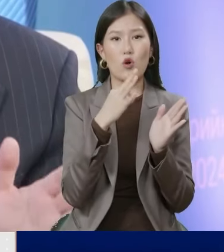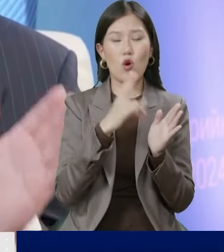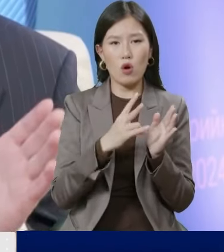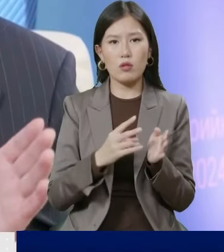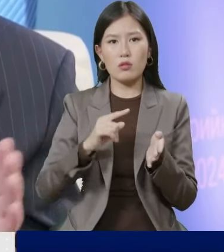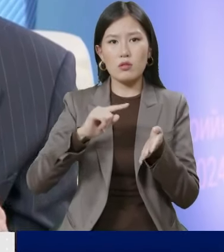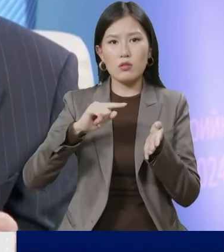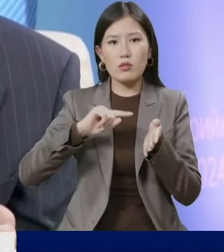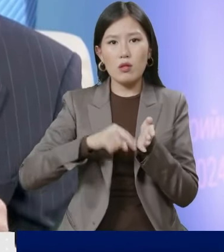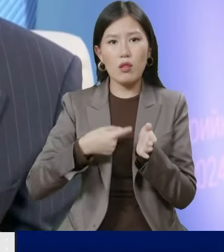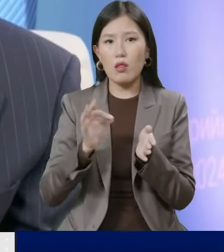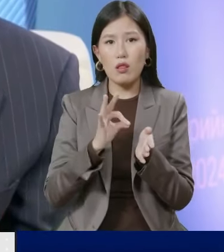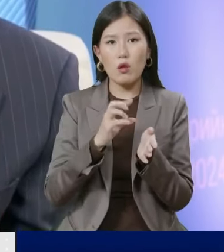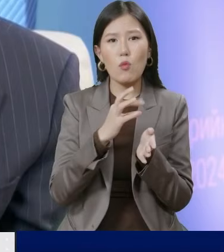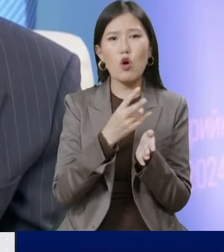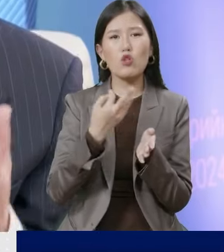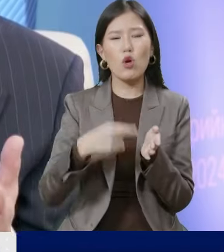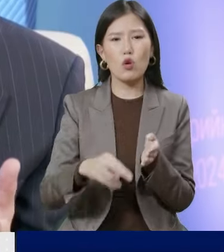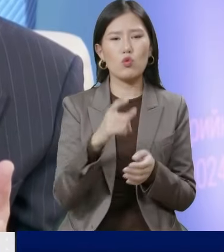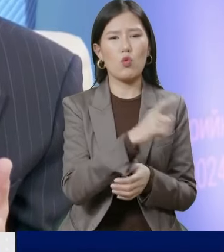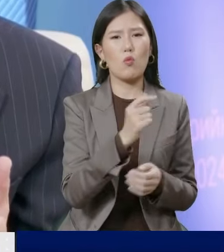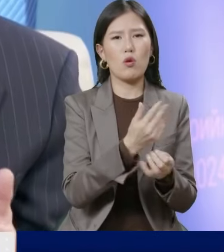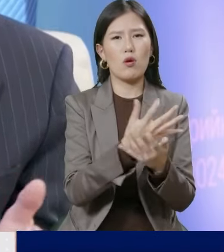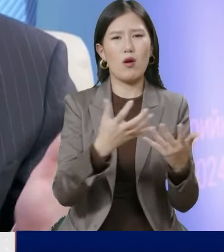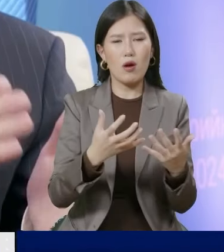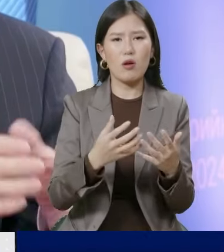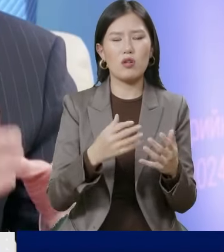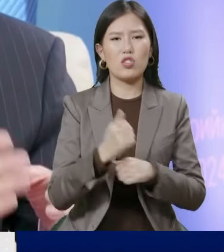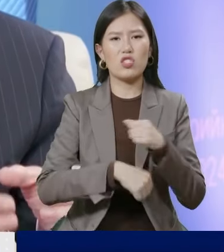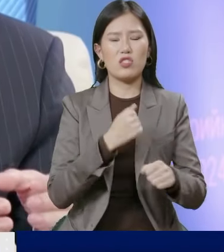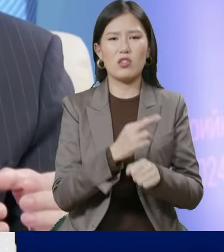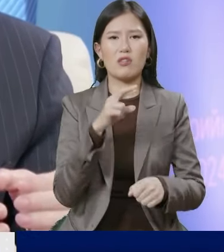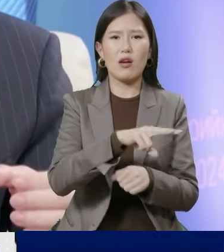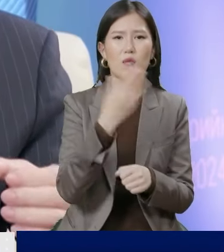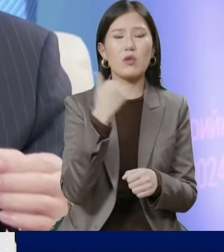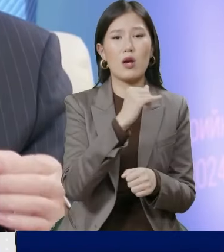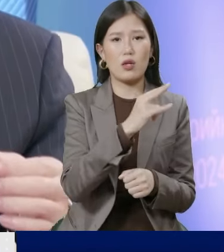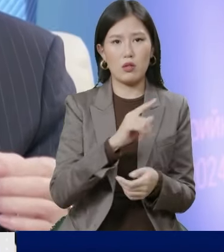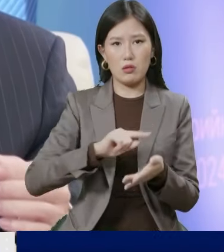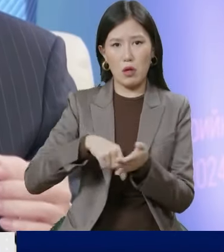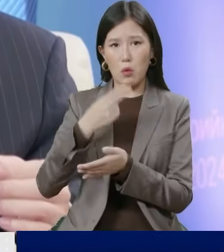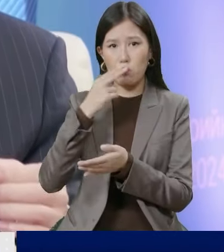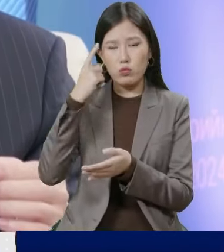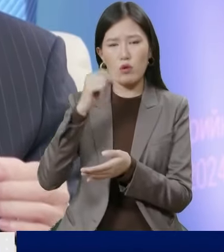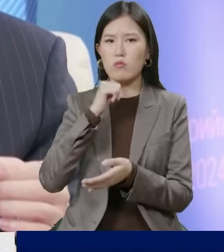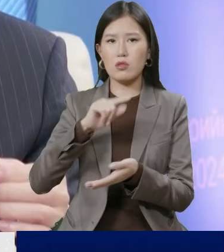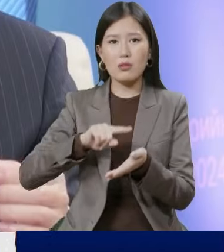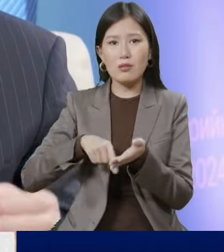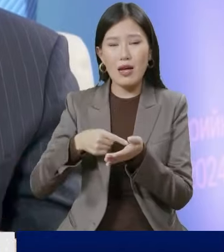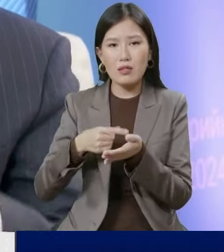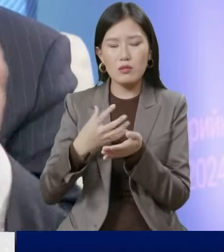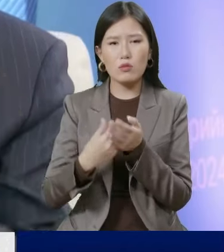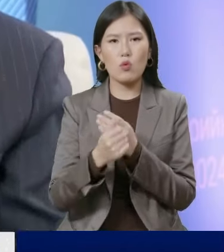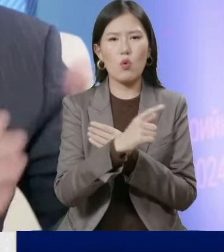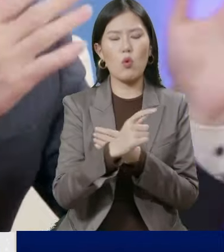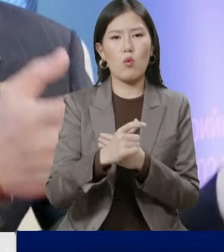хүний 4 жилийн 10 жилийн амьдралын асуудал шийдэгдсэн тийм зүйл тохиолдол байдаг байхгүй юу. Тэгэхээр нэг таслал өөрөө ийм үр дагавар үр нөлөөтэй байгаа юм